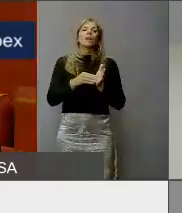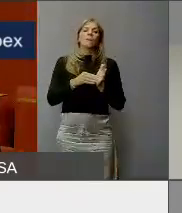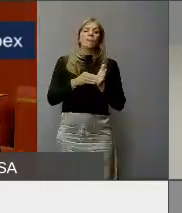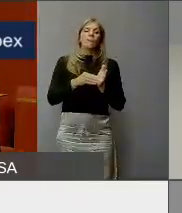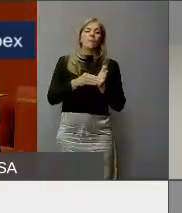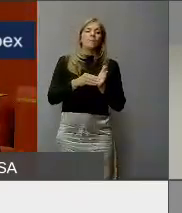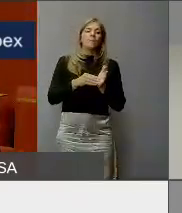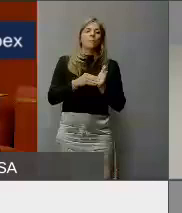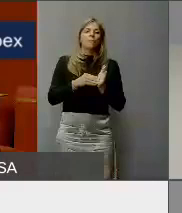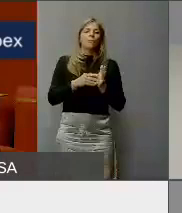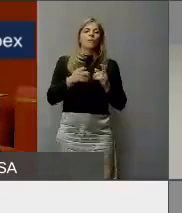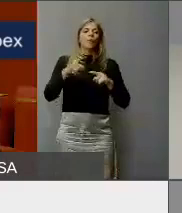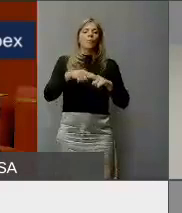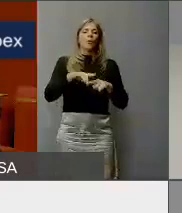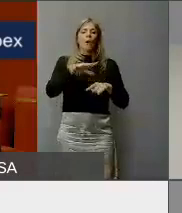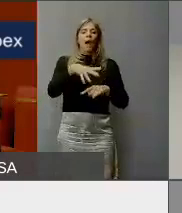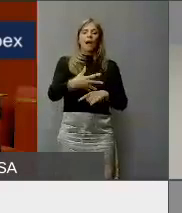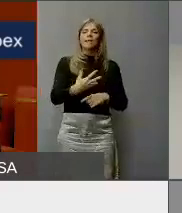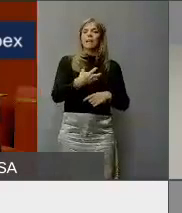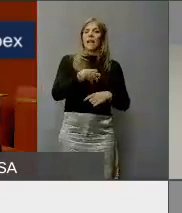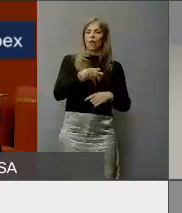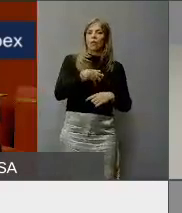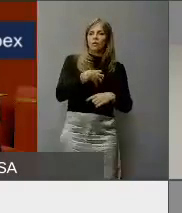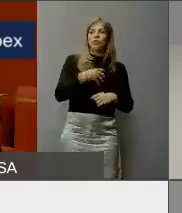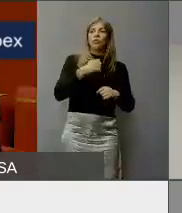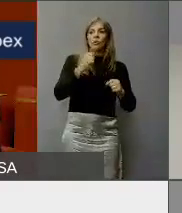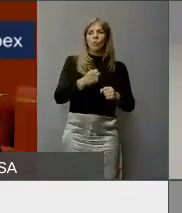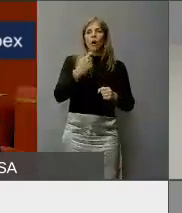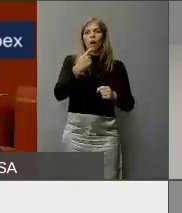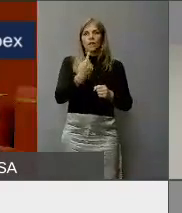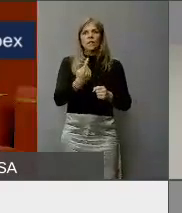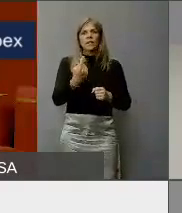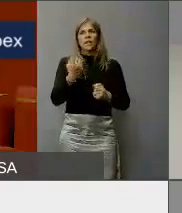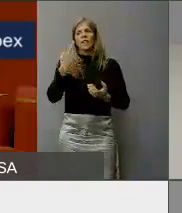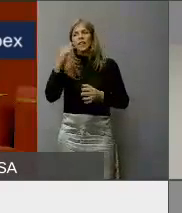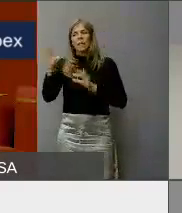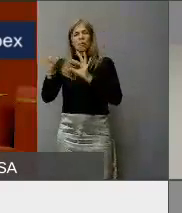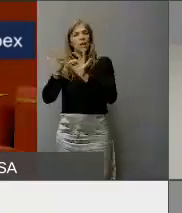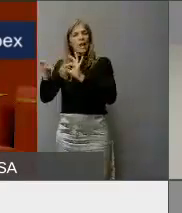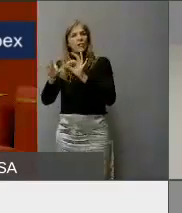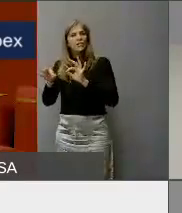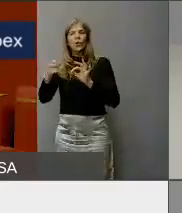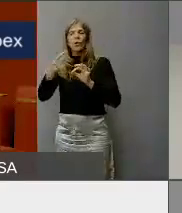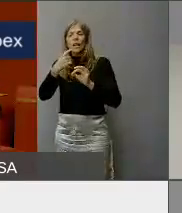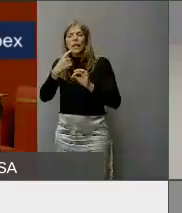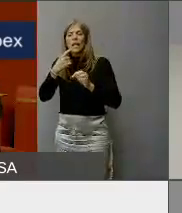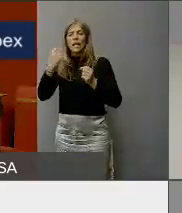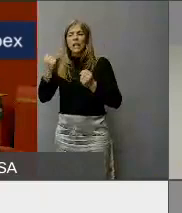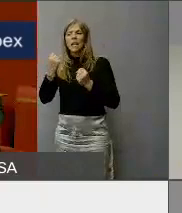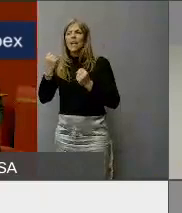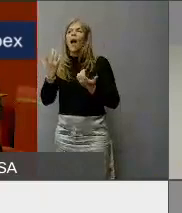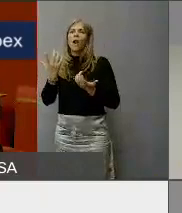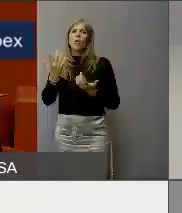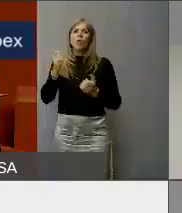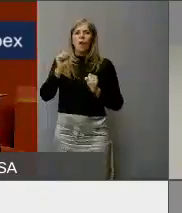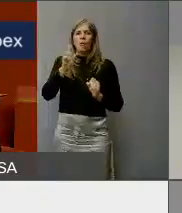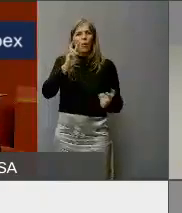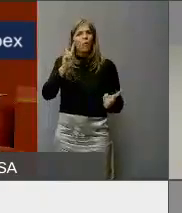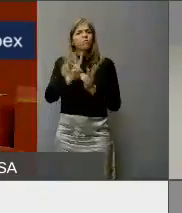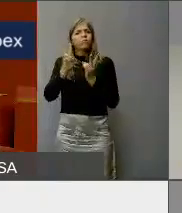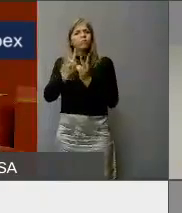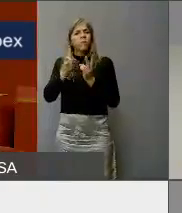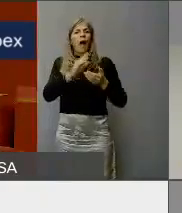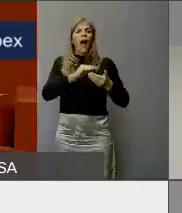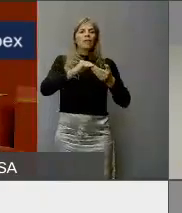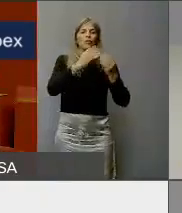assessori che riguarda tematiche di questo genere a questo punto in audizione possiamo ascoltare chi propone cose